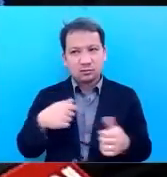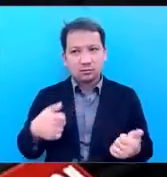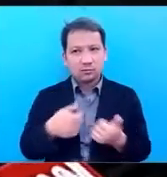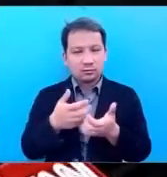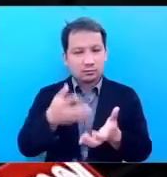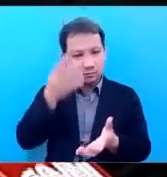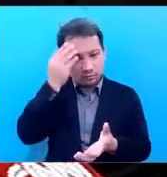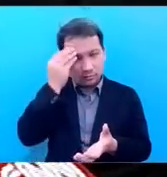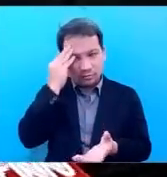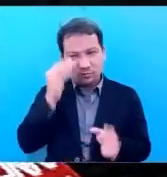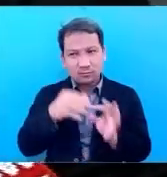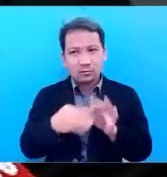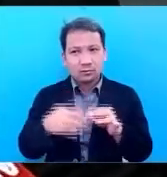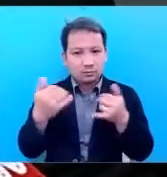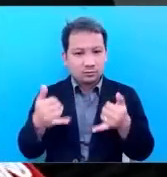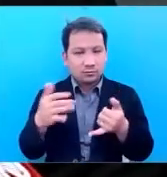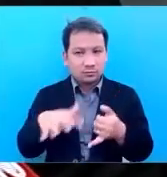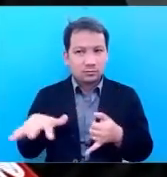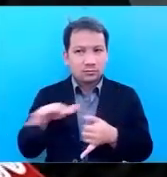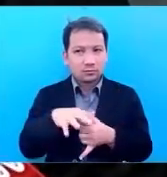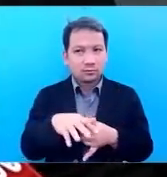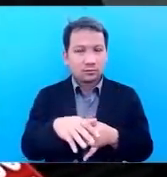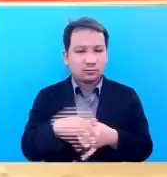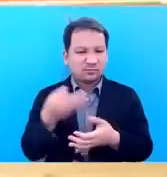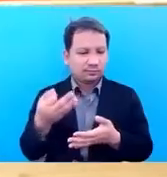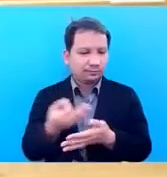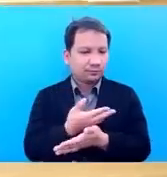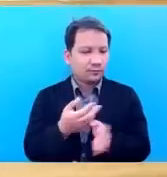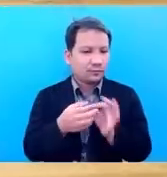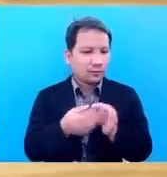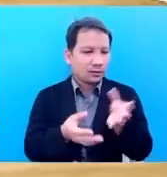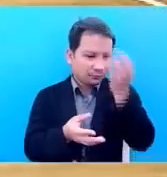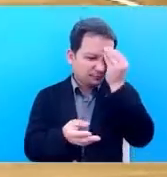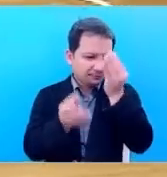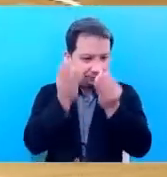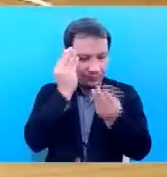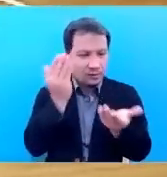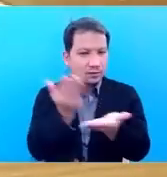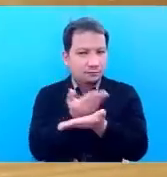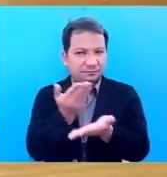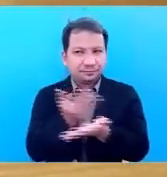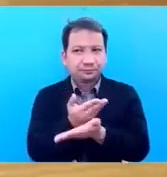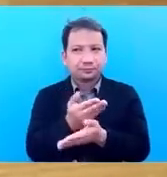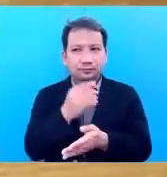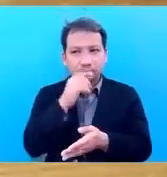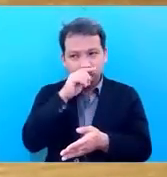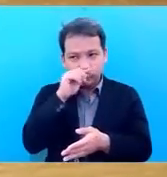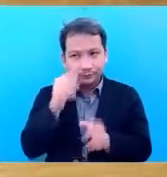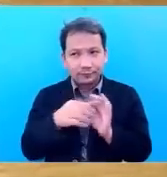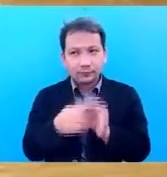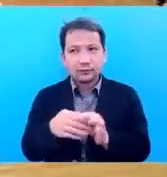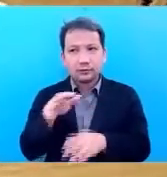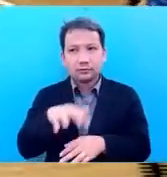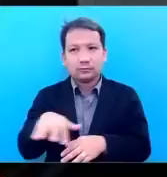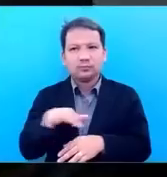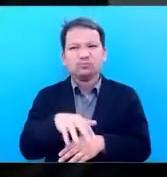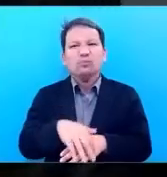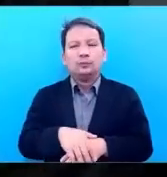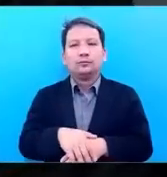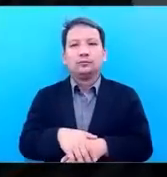I mean, I played it already, but just to refresh it, learn it new, and spend some time with the guys. You need to take this